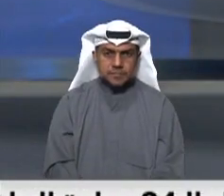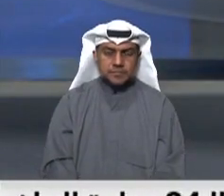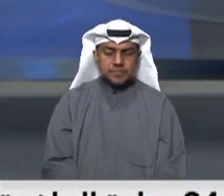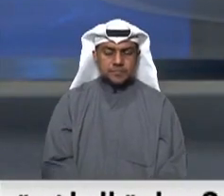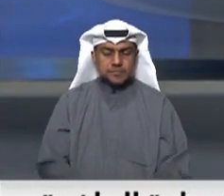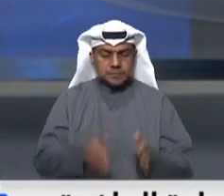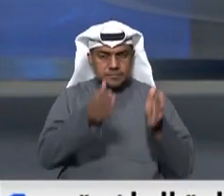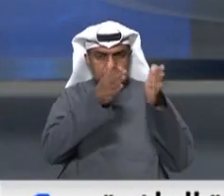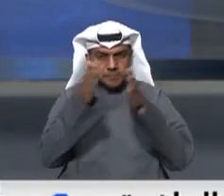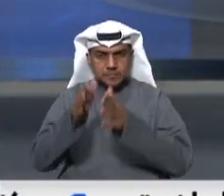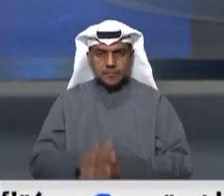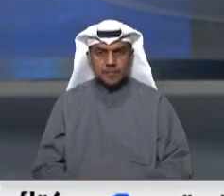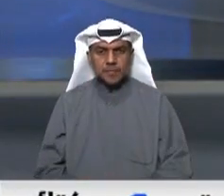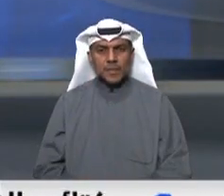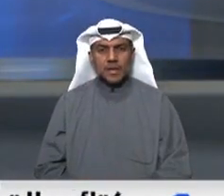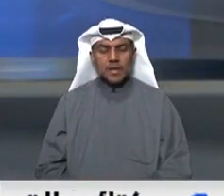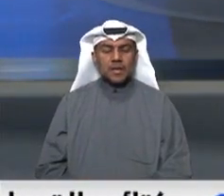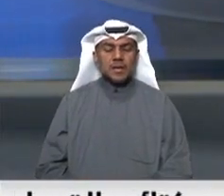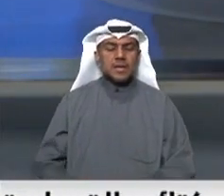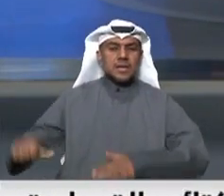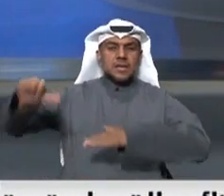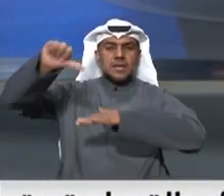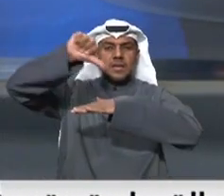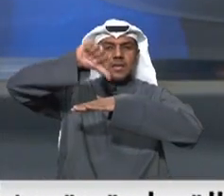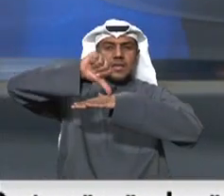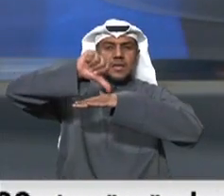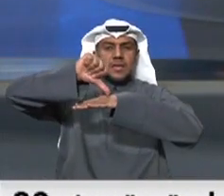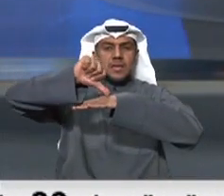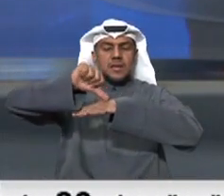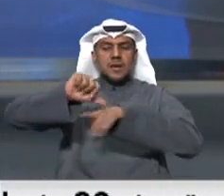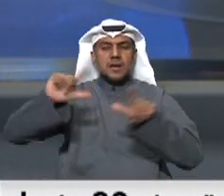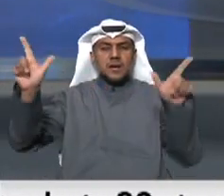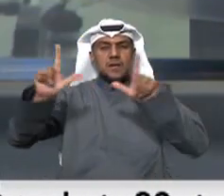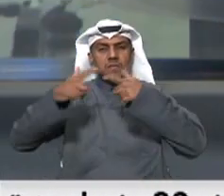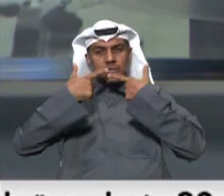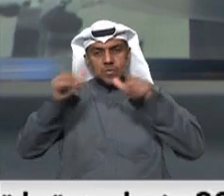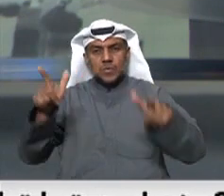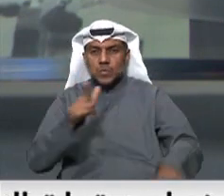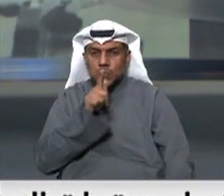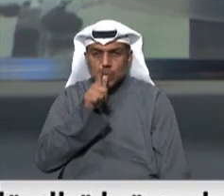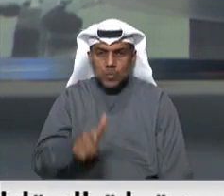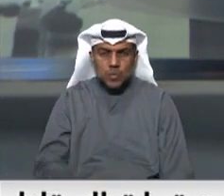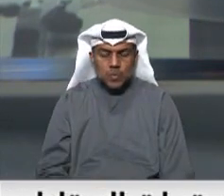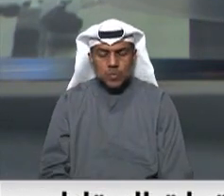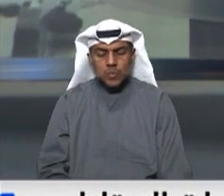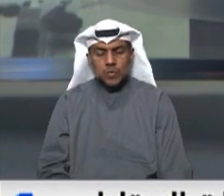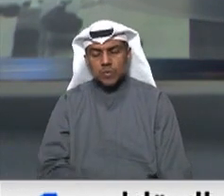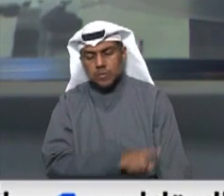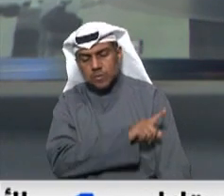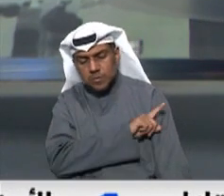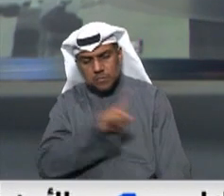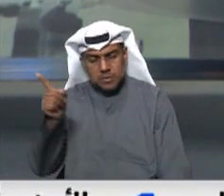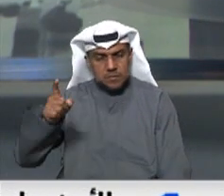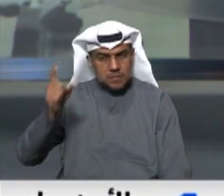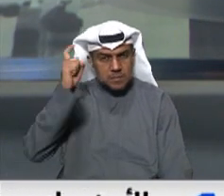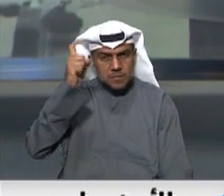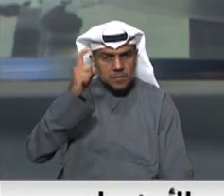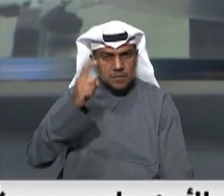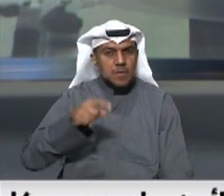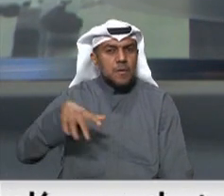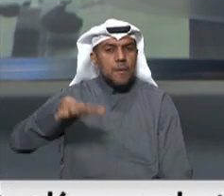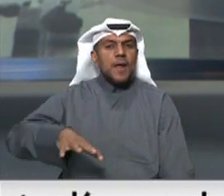قال التلفزيون الرسمي الايراني ان وزاره الخارجيه تدين الهجوم الباكستاني في اقليم سيستان